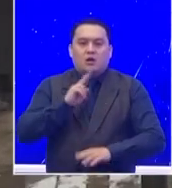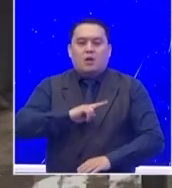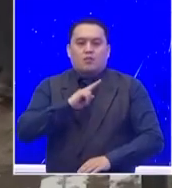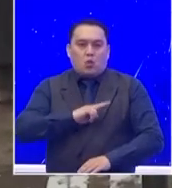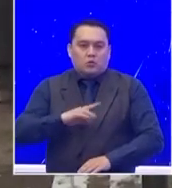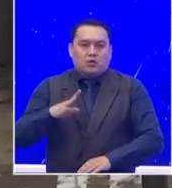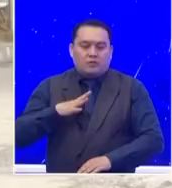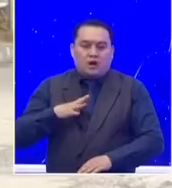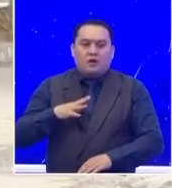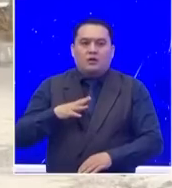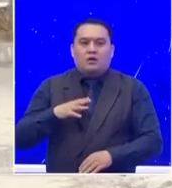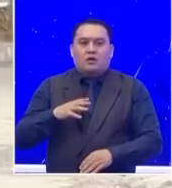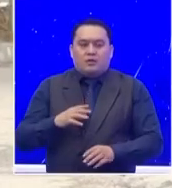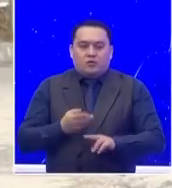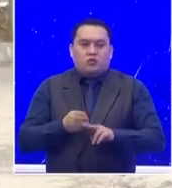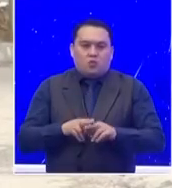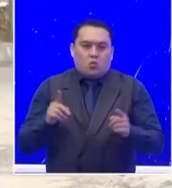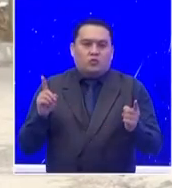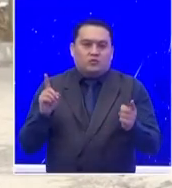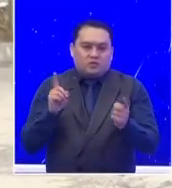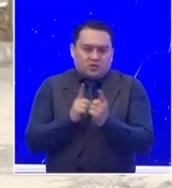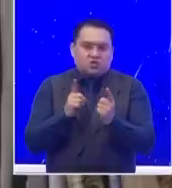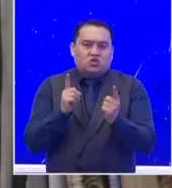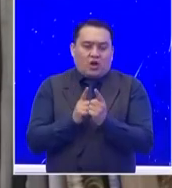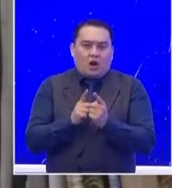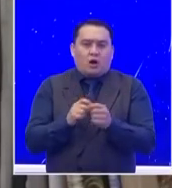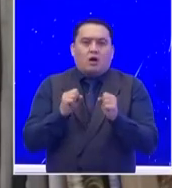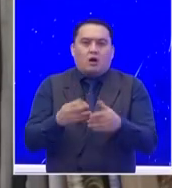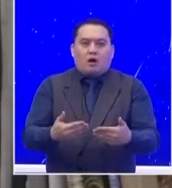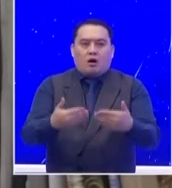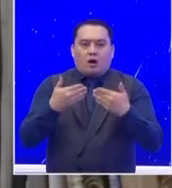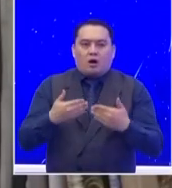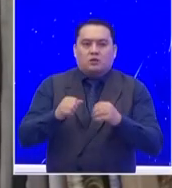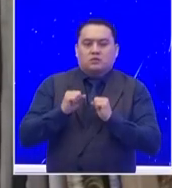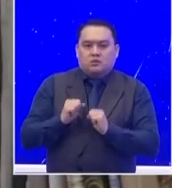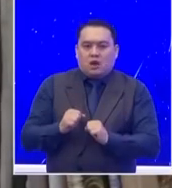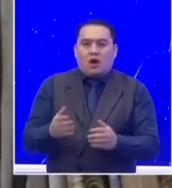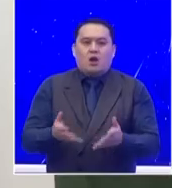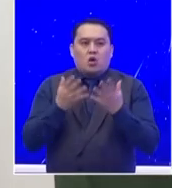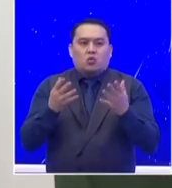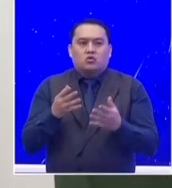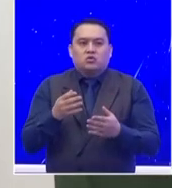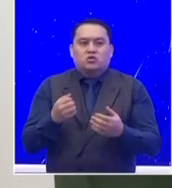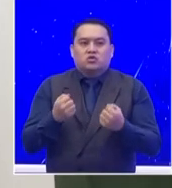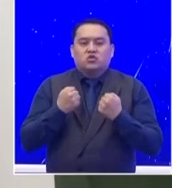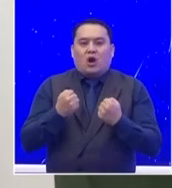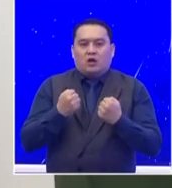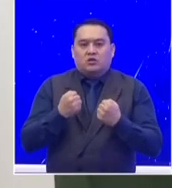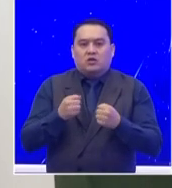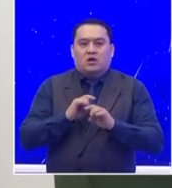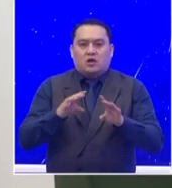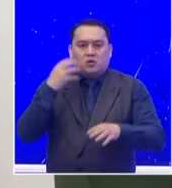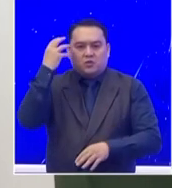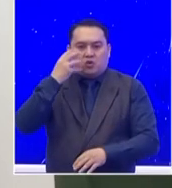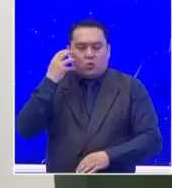госорганов, граждане периодически попадают в эту конструкцию. Как предостеречь себя от соблазна легких денег и человеческой жадности, поделилась практикующий